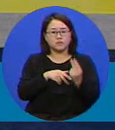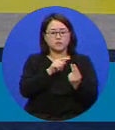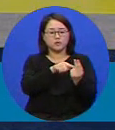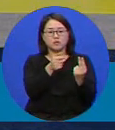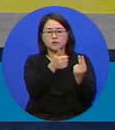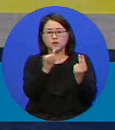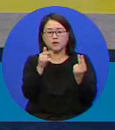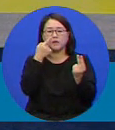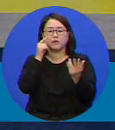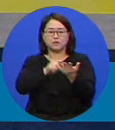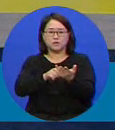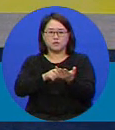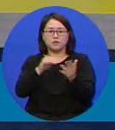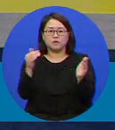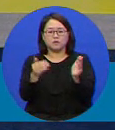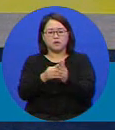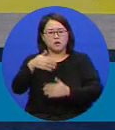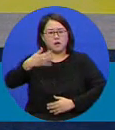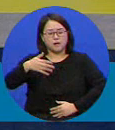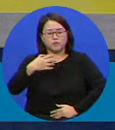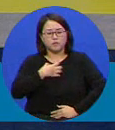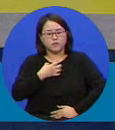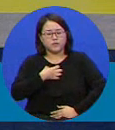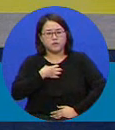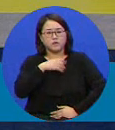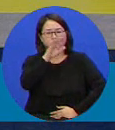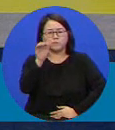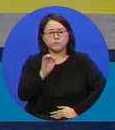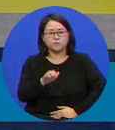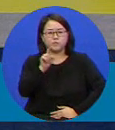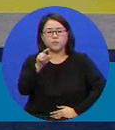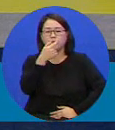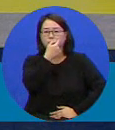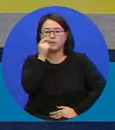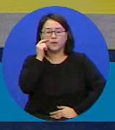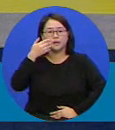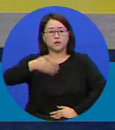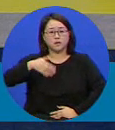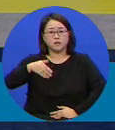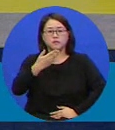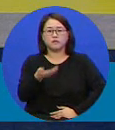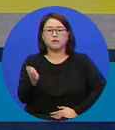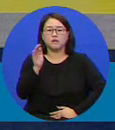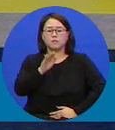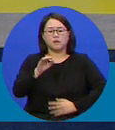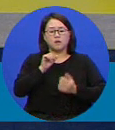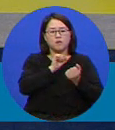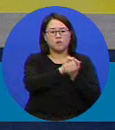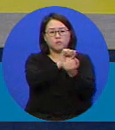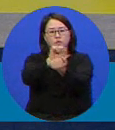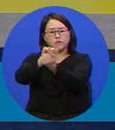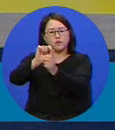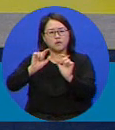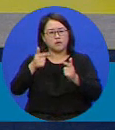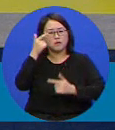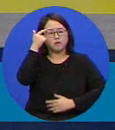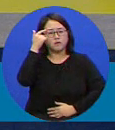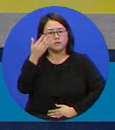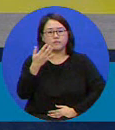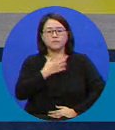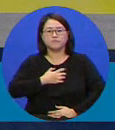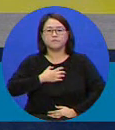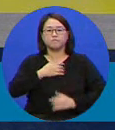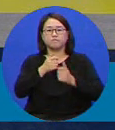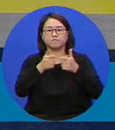바이러스가 검출됐습니다. 아직 고병원성 여부는 확인되지 않았지만 AI가 확산되는 것은 아닌지 우려가 커지고